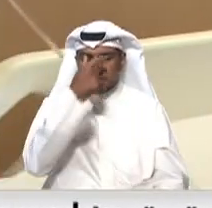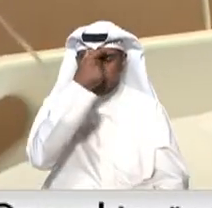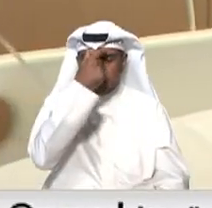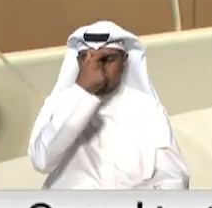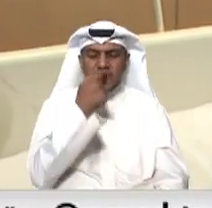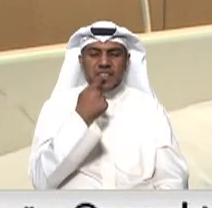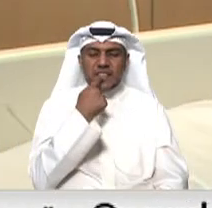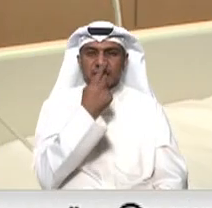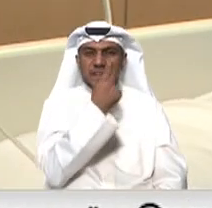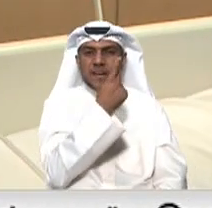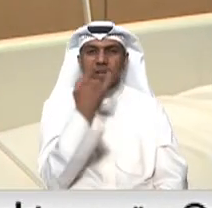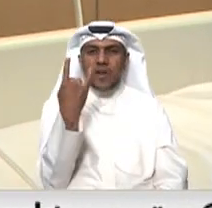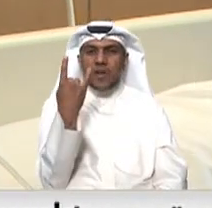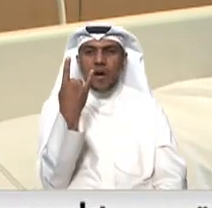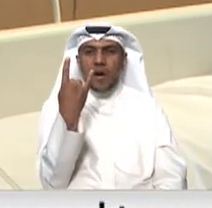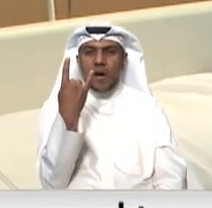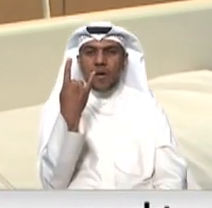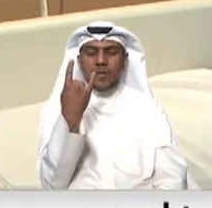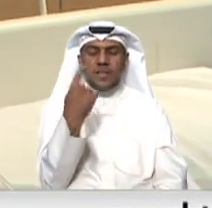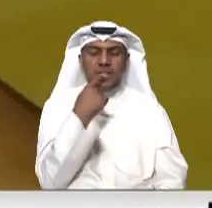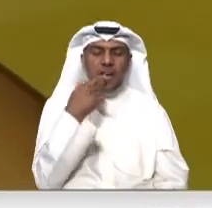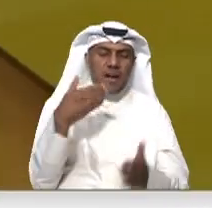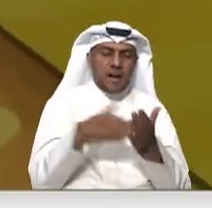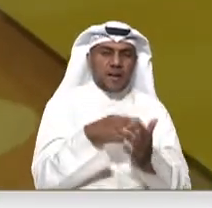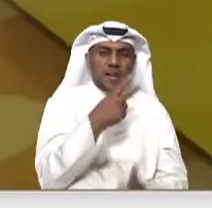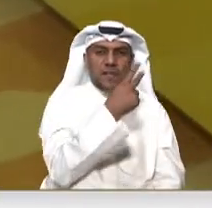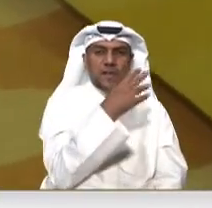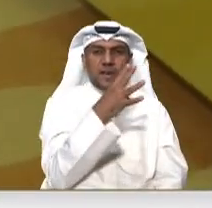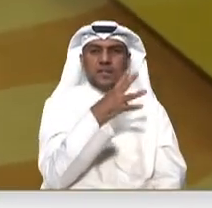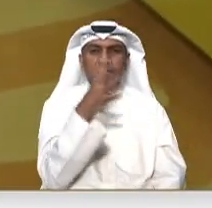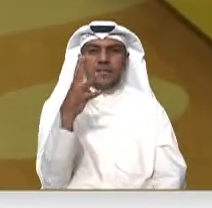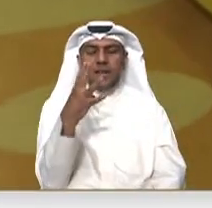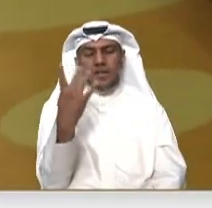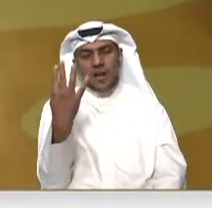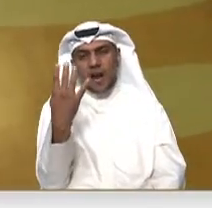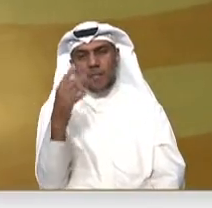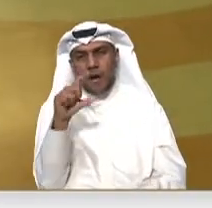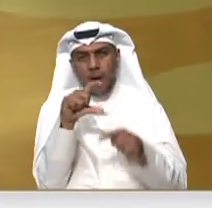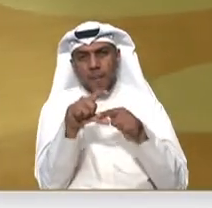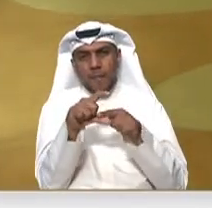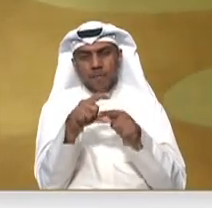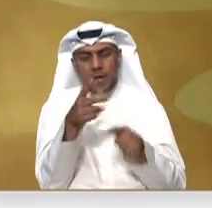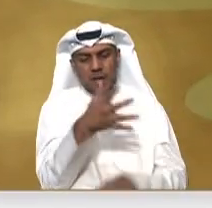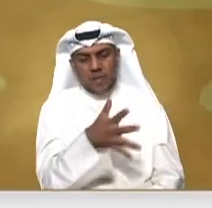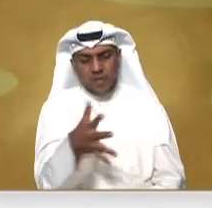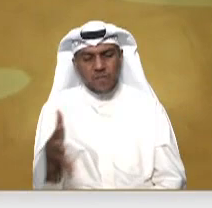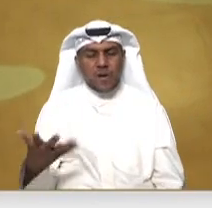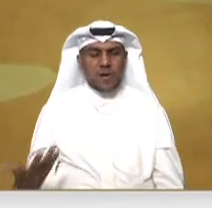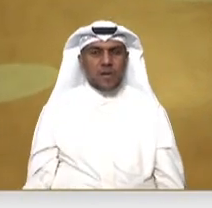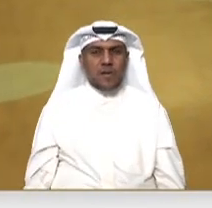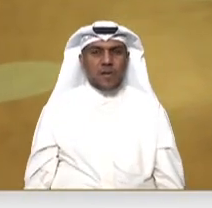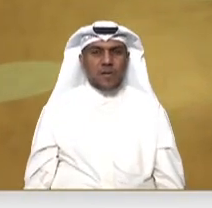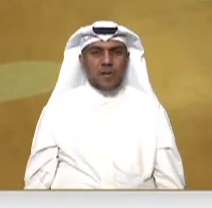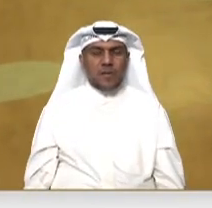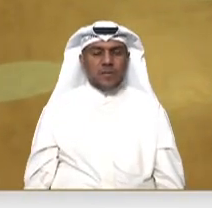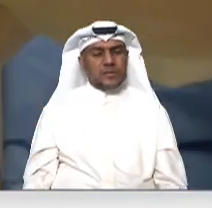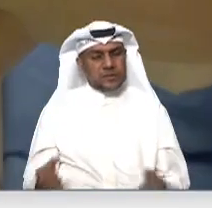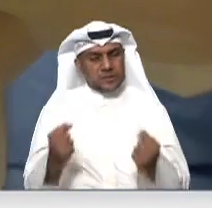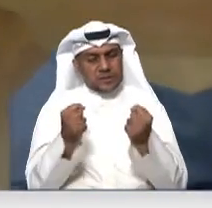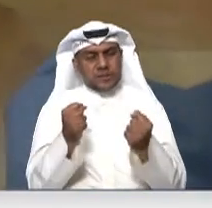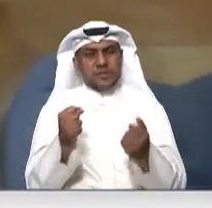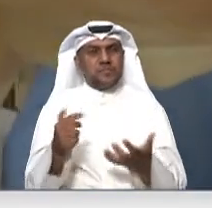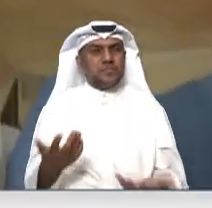2010 حتى عام 2019 4% منها سرطان اطفال اللوكيمياء يشكل